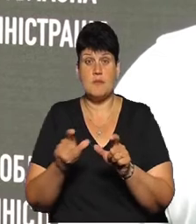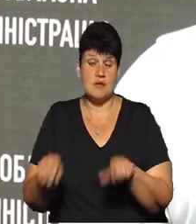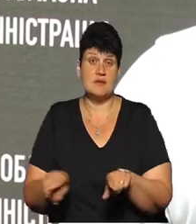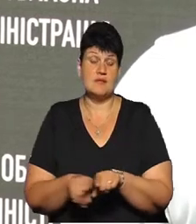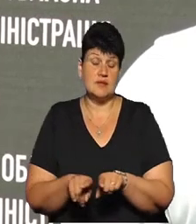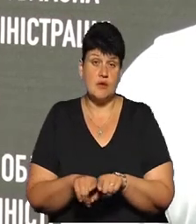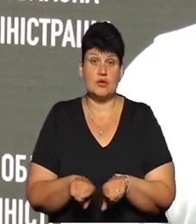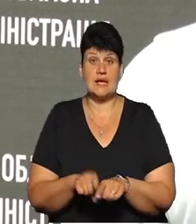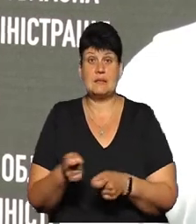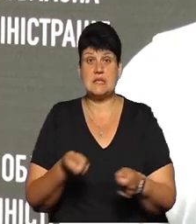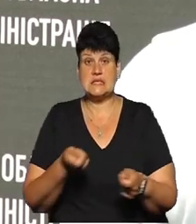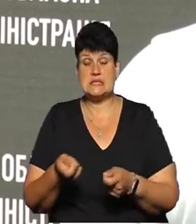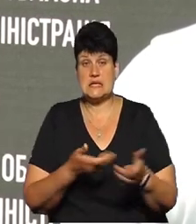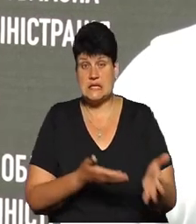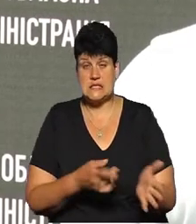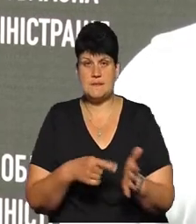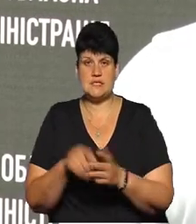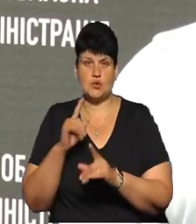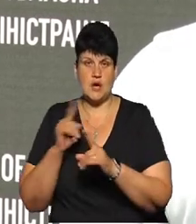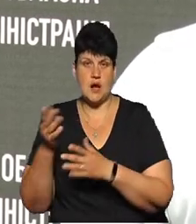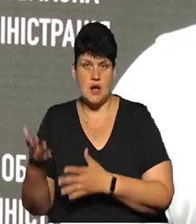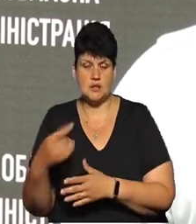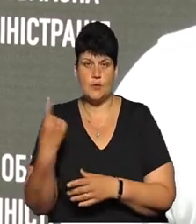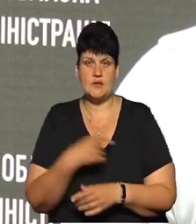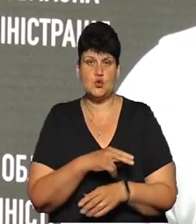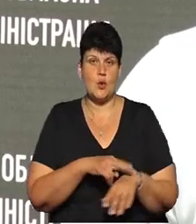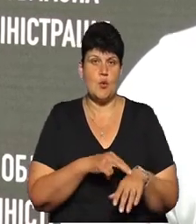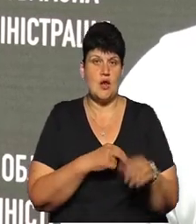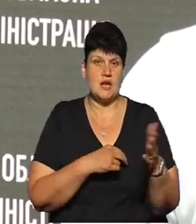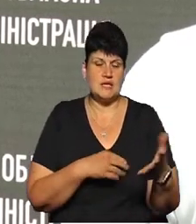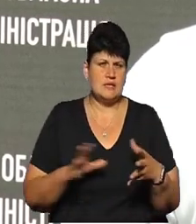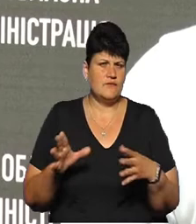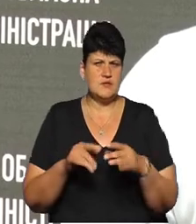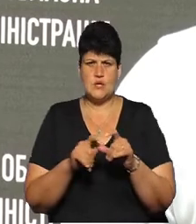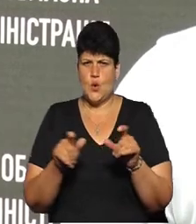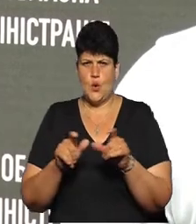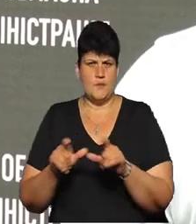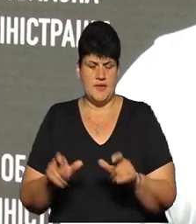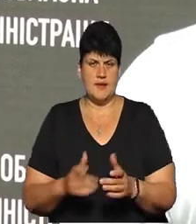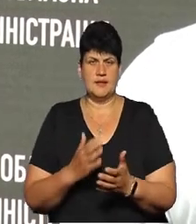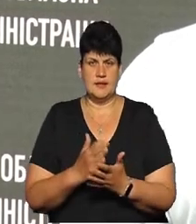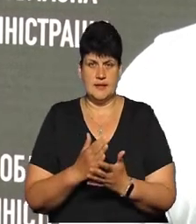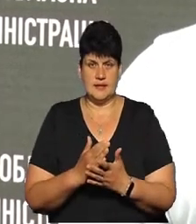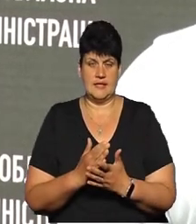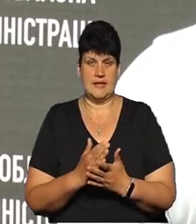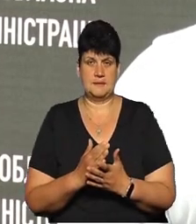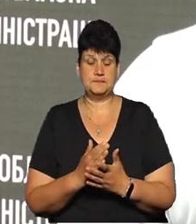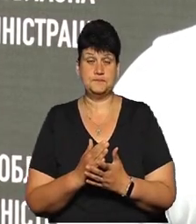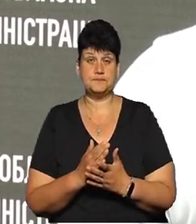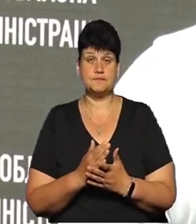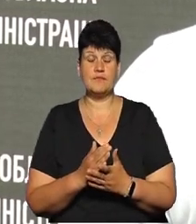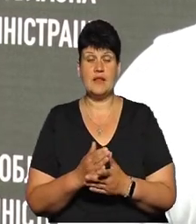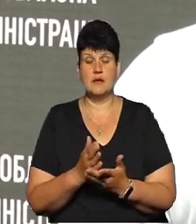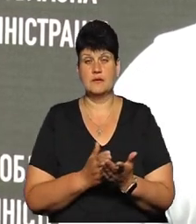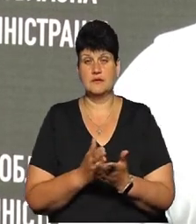адміністрації, біля міської ради, біля обласної поліції. Це всі об'єкти також є критичної інфраструктури, тому що ми бачили і удари